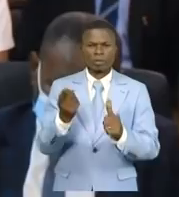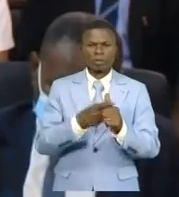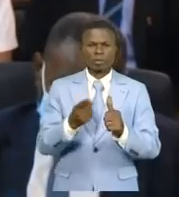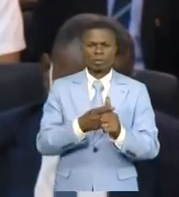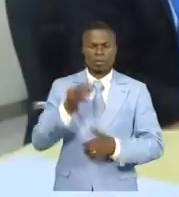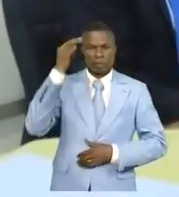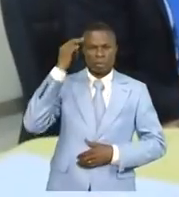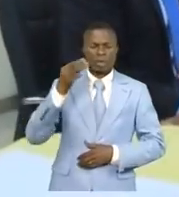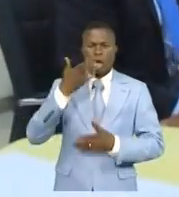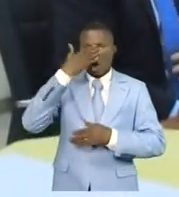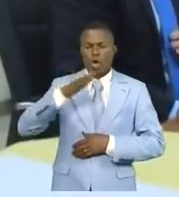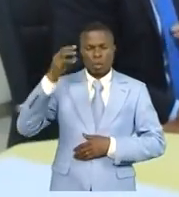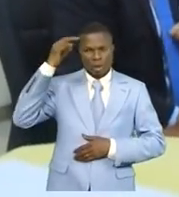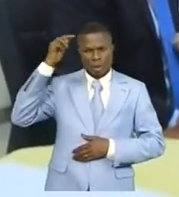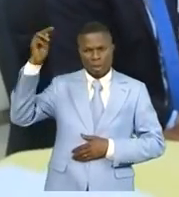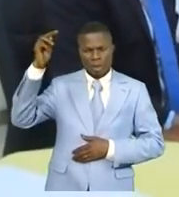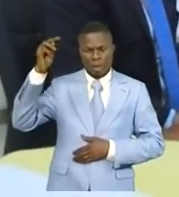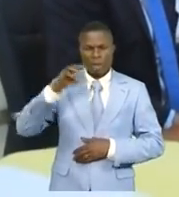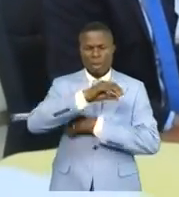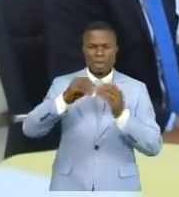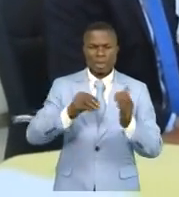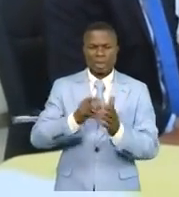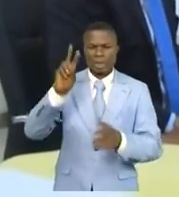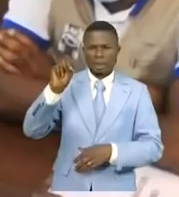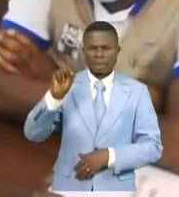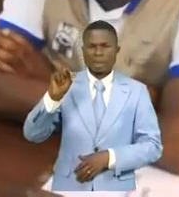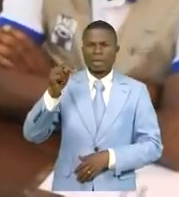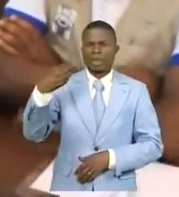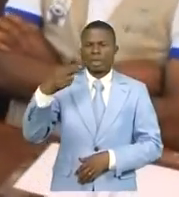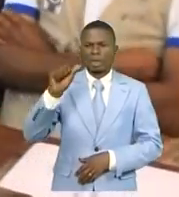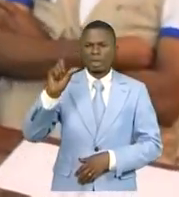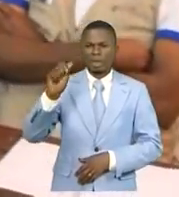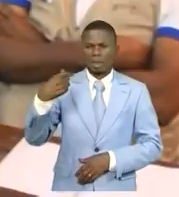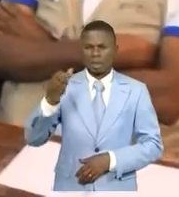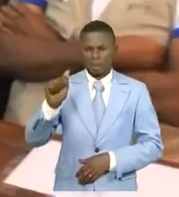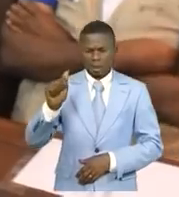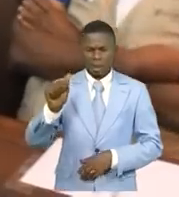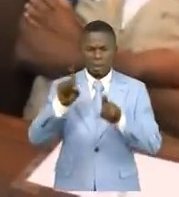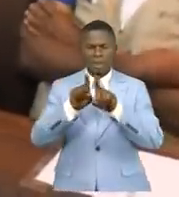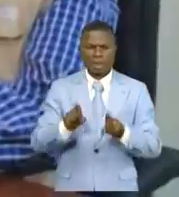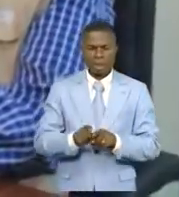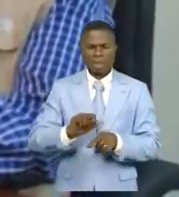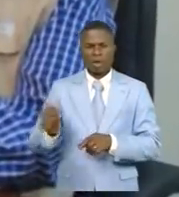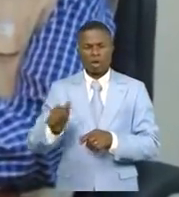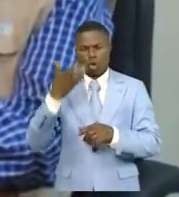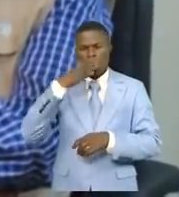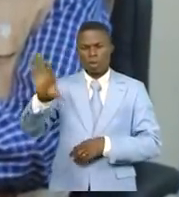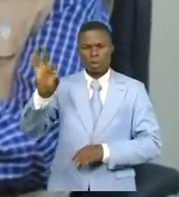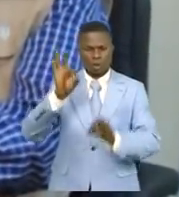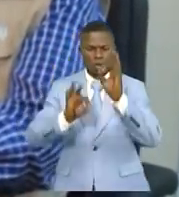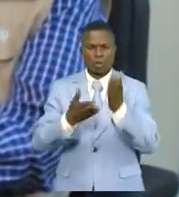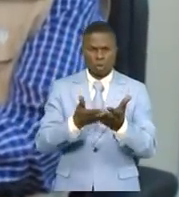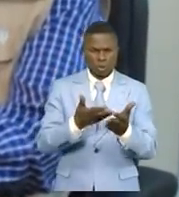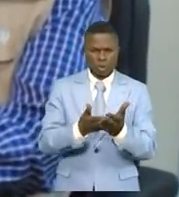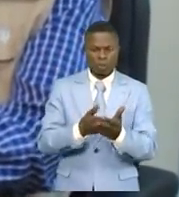cliniques universitaires, le centre Nganda, l'hôpital Saint-Joseph, Moncolé, les SEMCA, pour ne citer que cela. Ces vaccinations vont